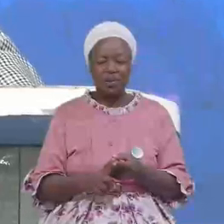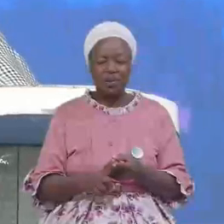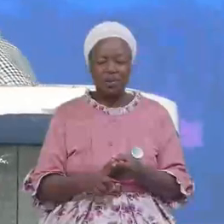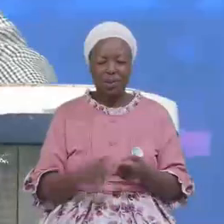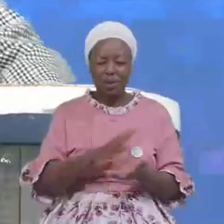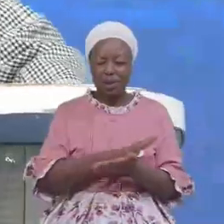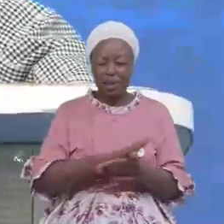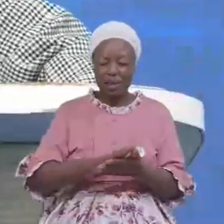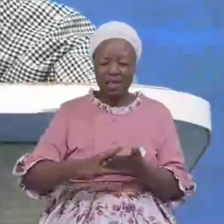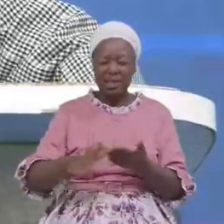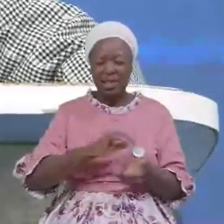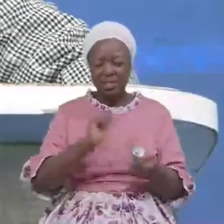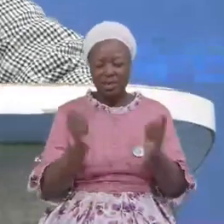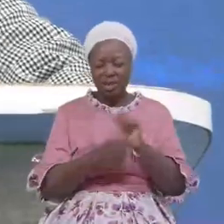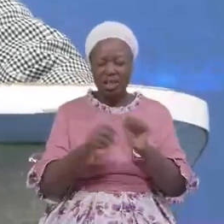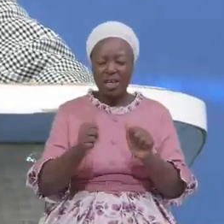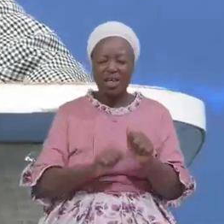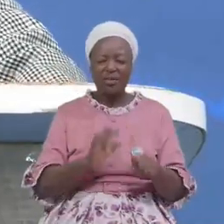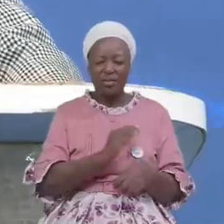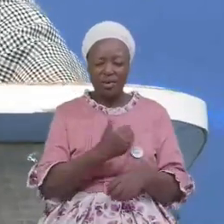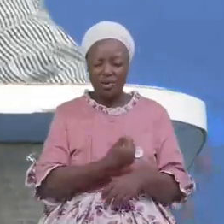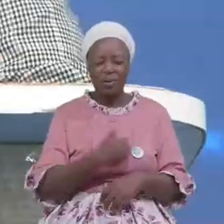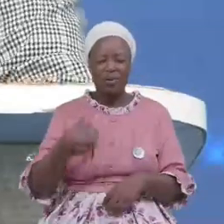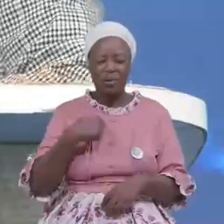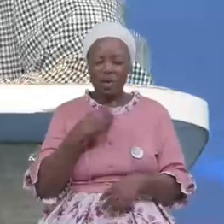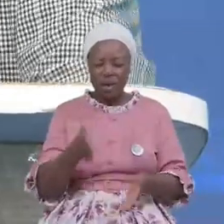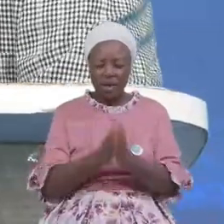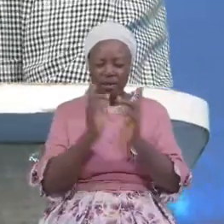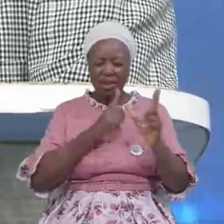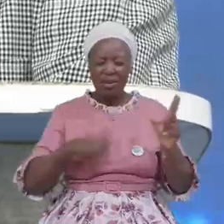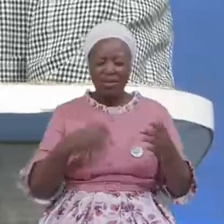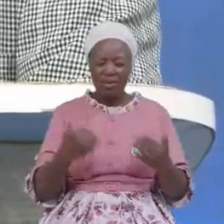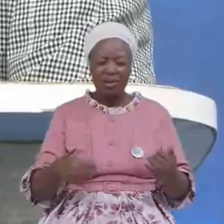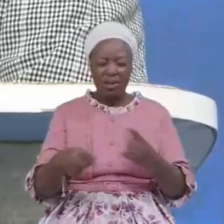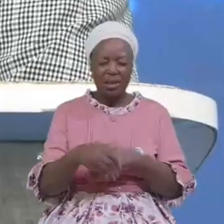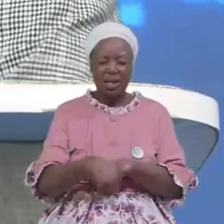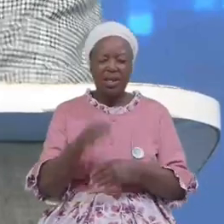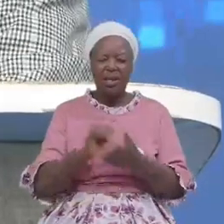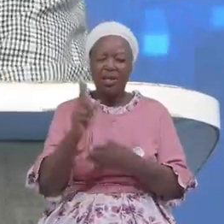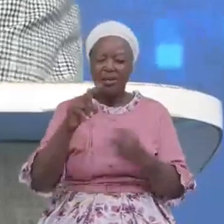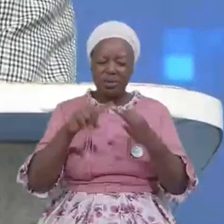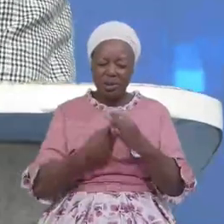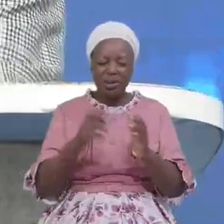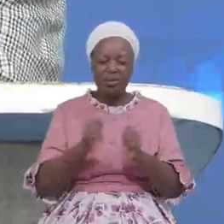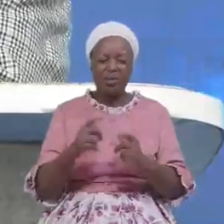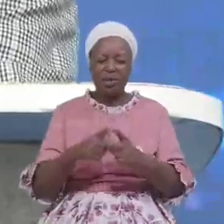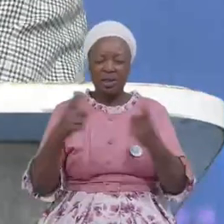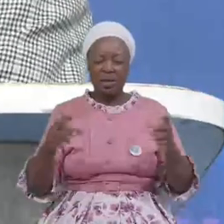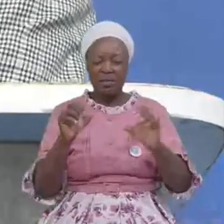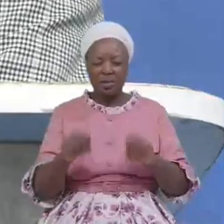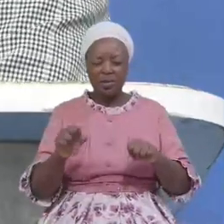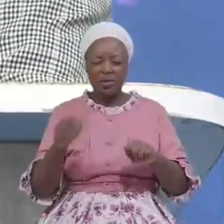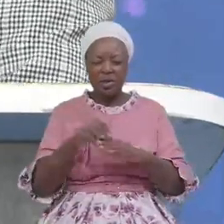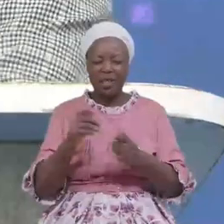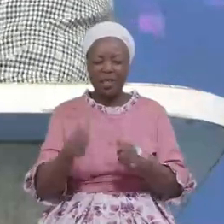chaque âme. Nous demandons, Seigneur, que ce soit, que tu commences avec les grandes possibilités dans chaque